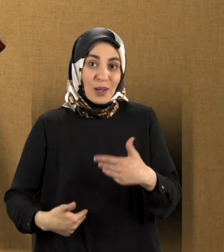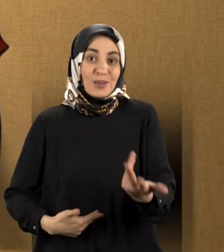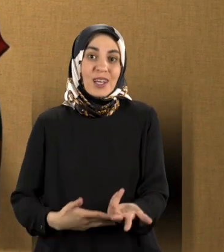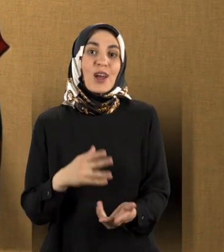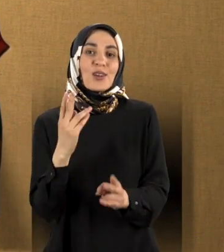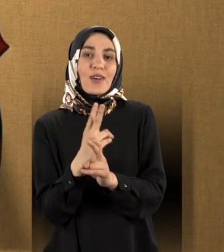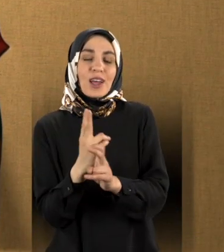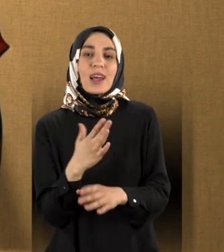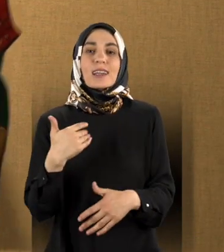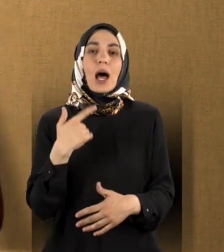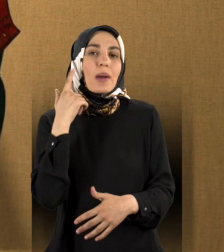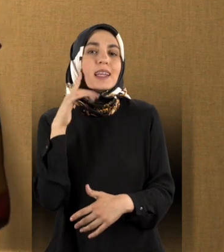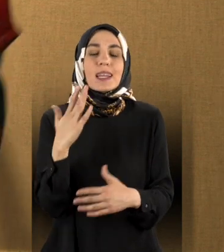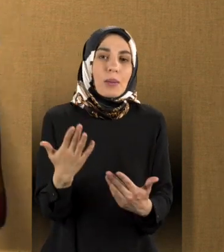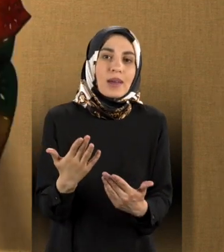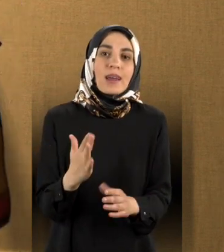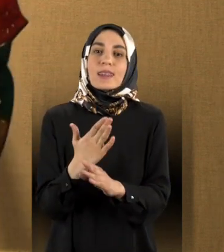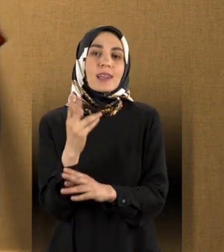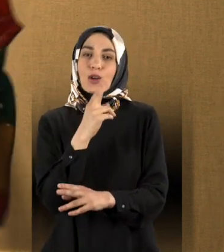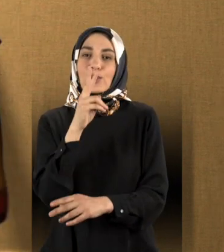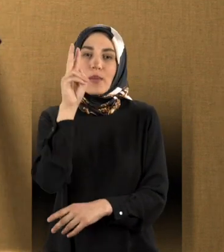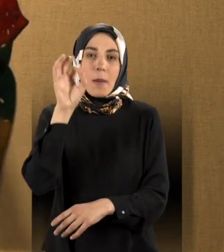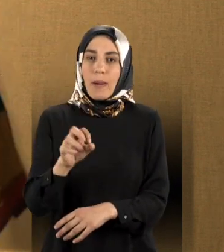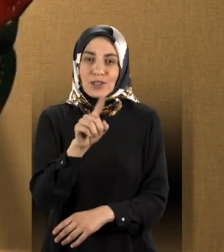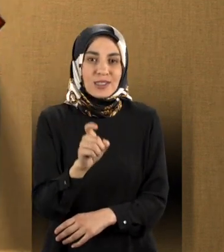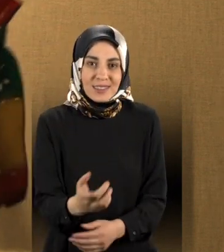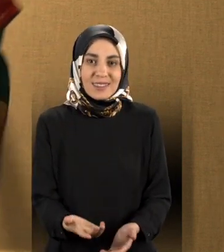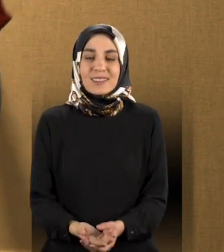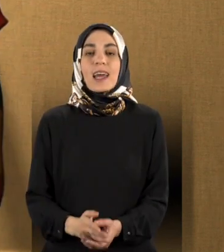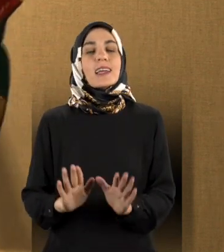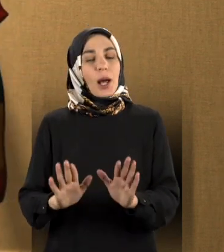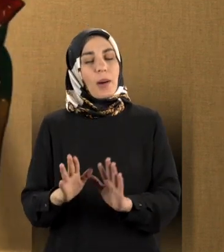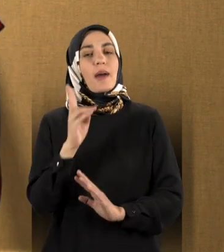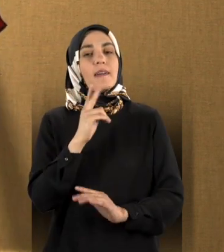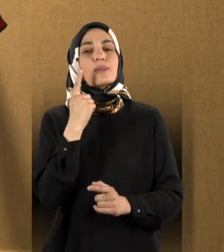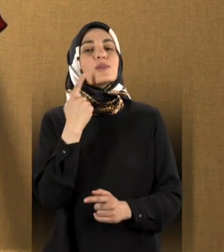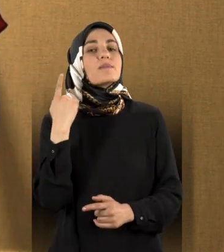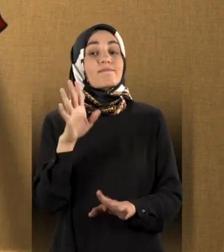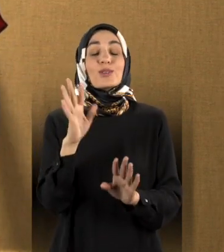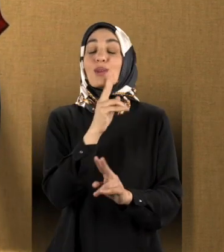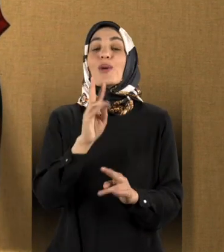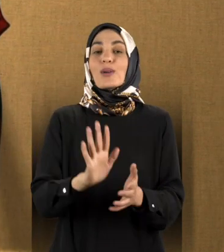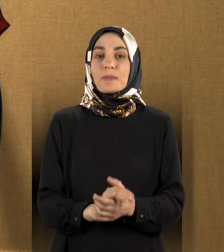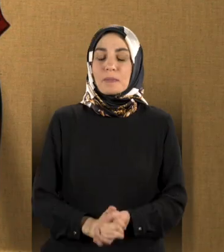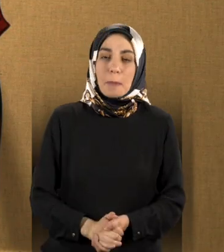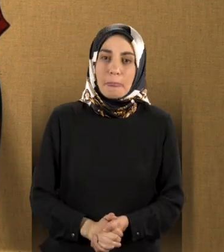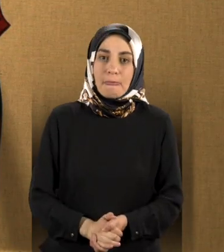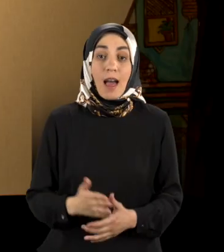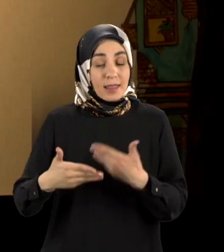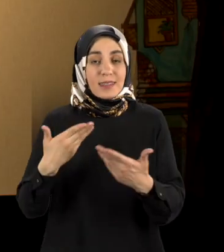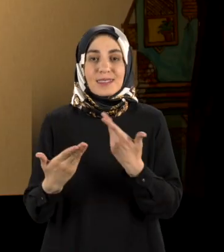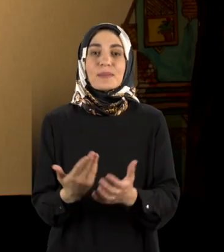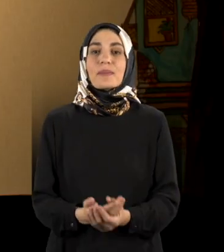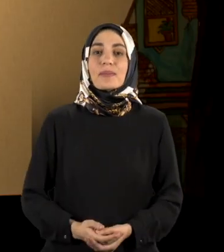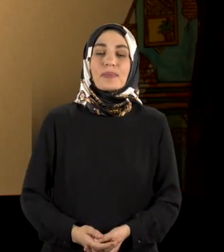baksana çok komikmiş daha Beni dinlemeden yürümeye başladık Tamam efendim bilmiyorum Hadi